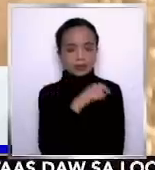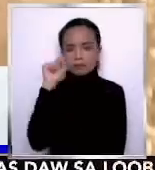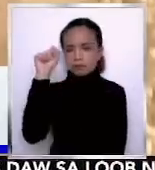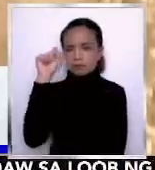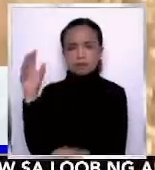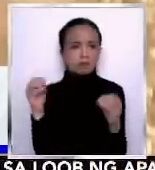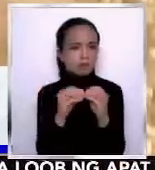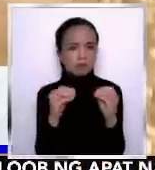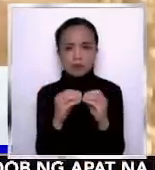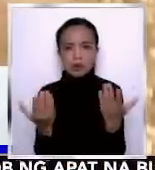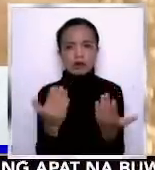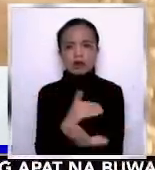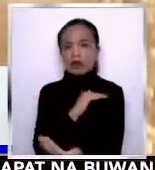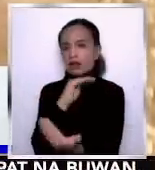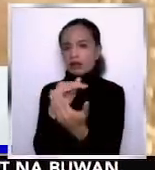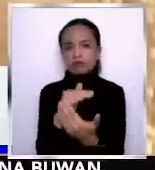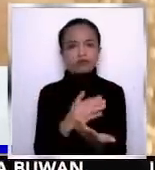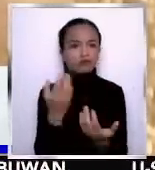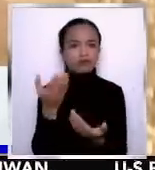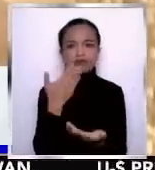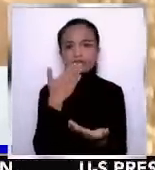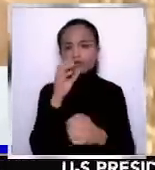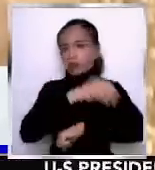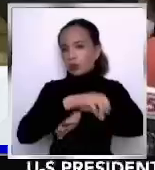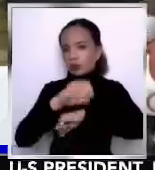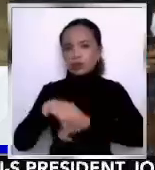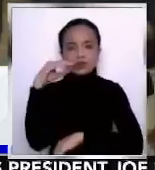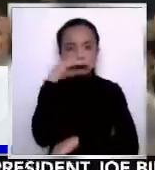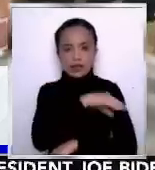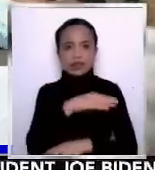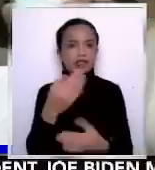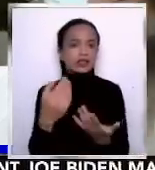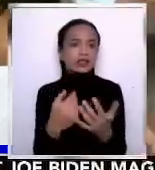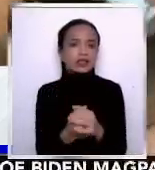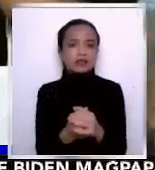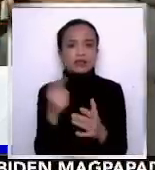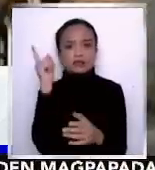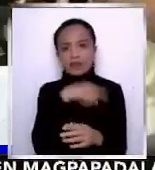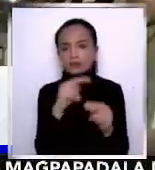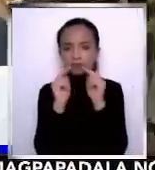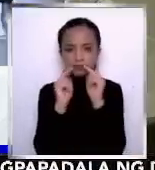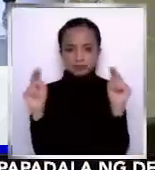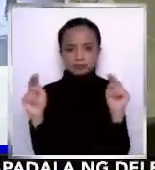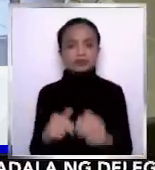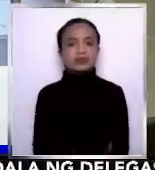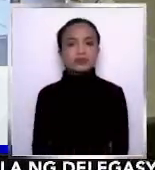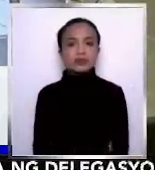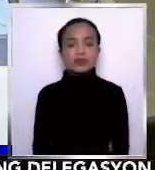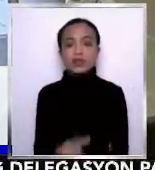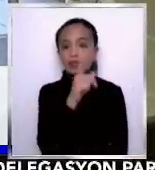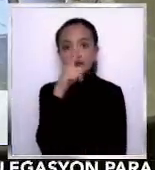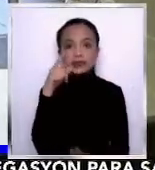against rumors, lies, propaganda, and fake news. Nagbigay pugay at nagpasalamat naman si Robredo sa kanyang